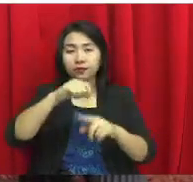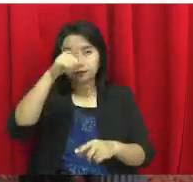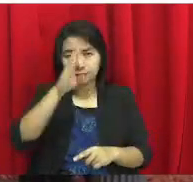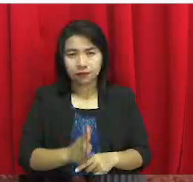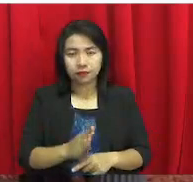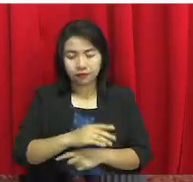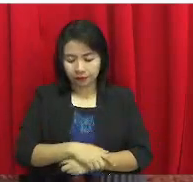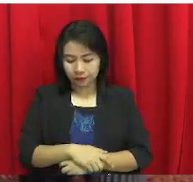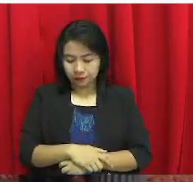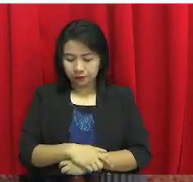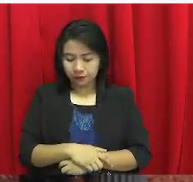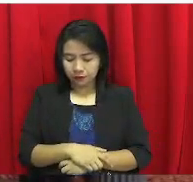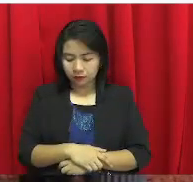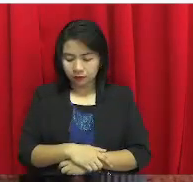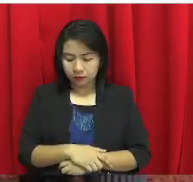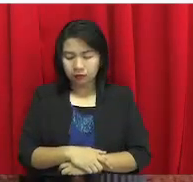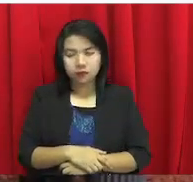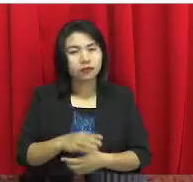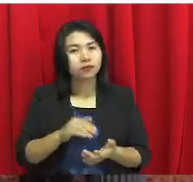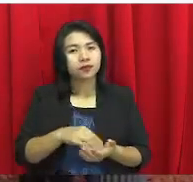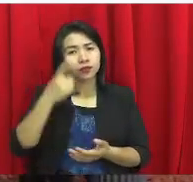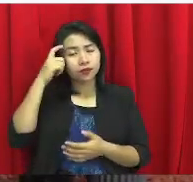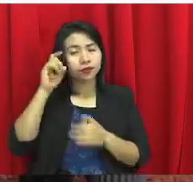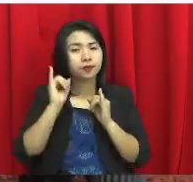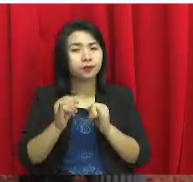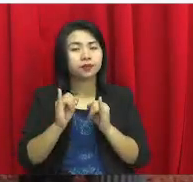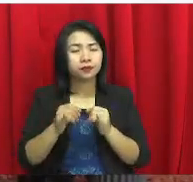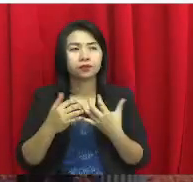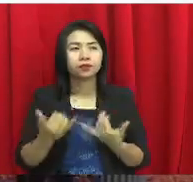kapatid. For instruction in righteousness.